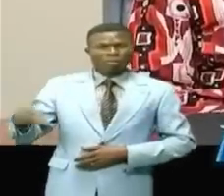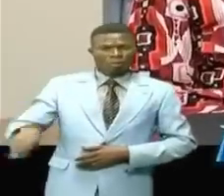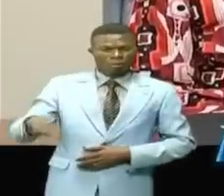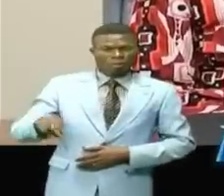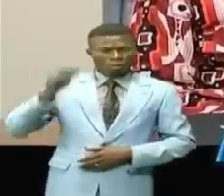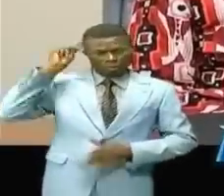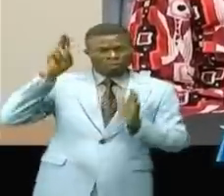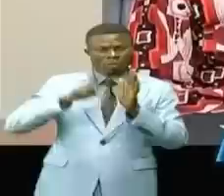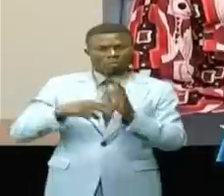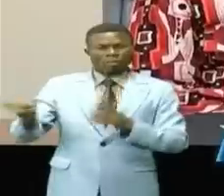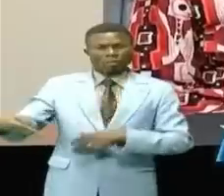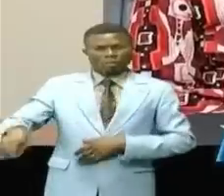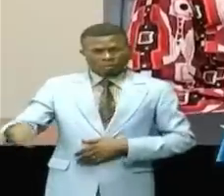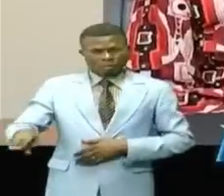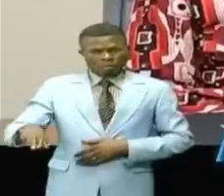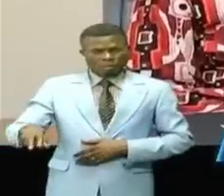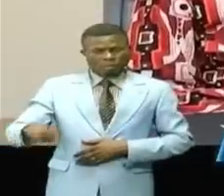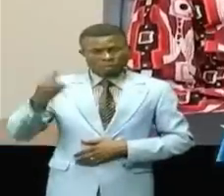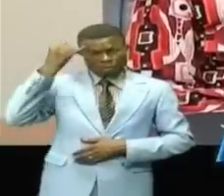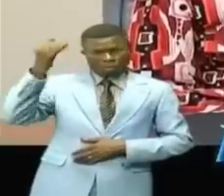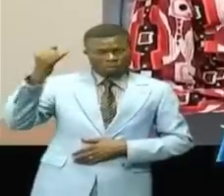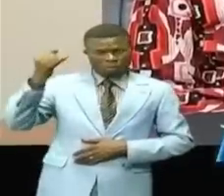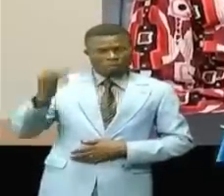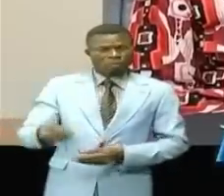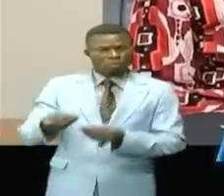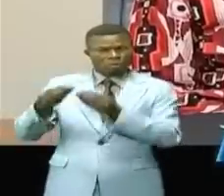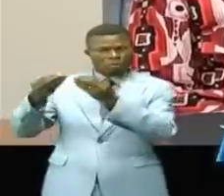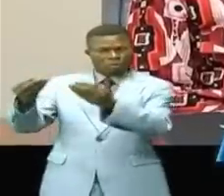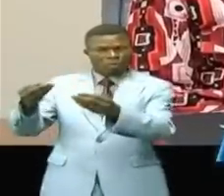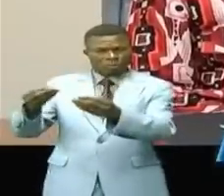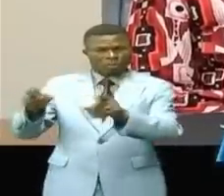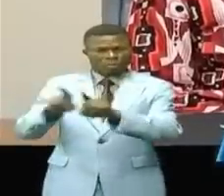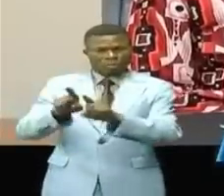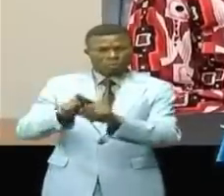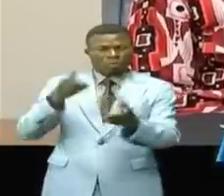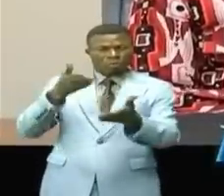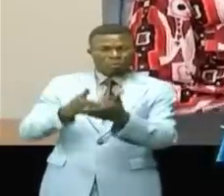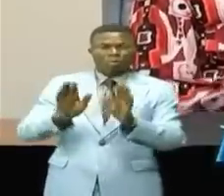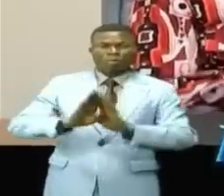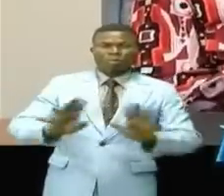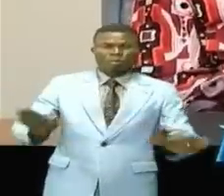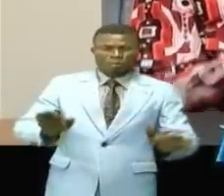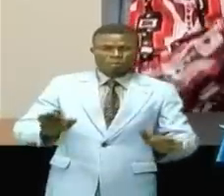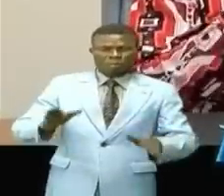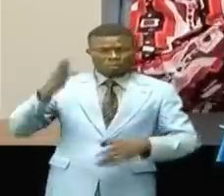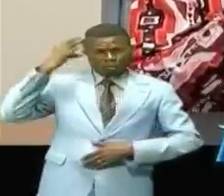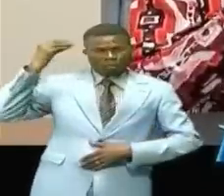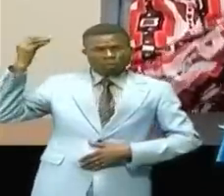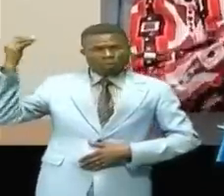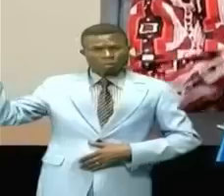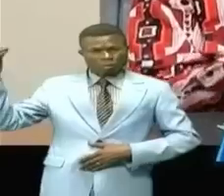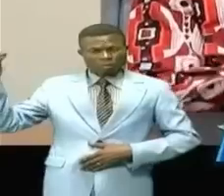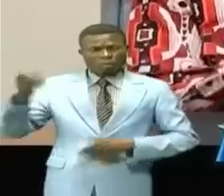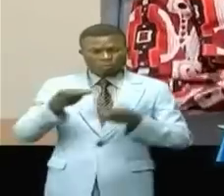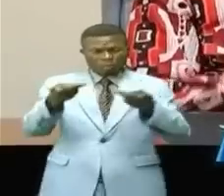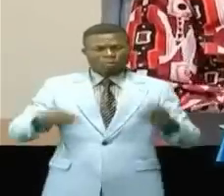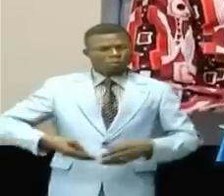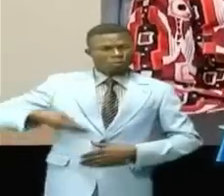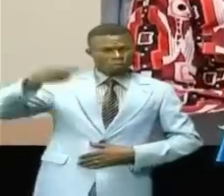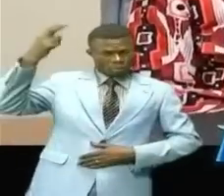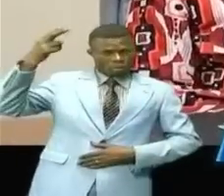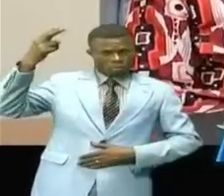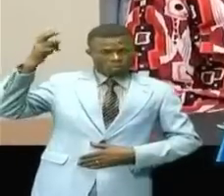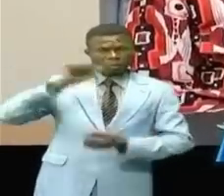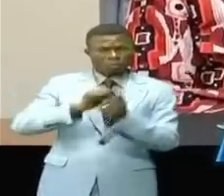les gouvernements provinciaux. Je pense qu'on doit donner en tant qu'indicateur de performance une place de choix